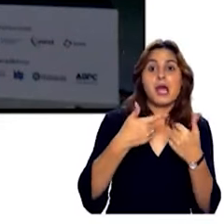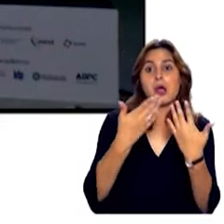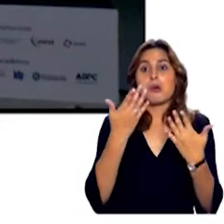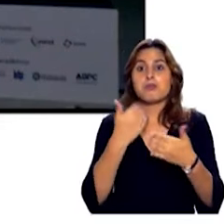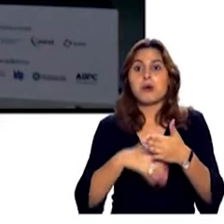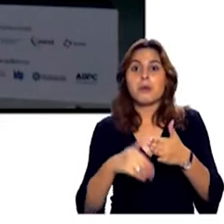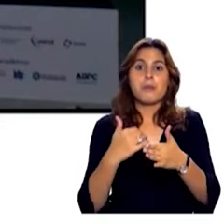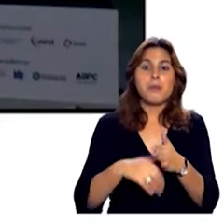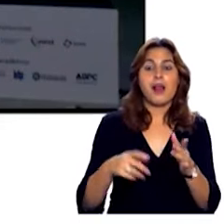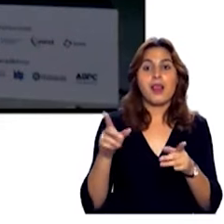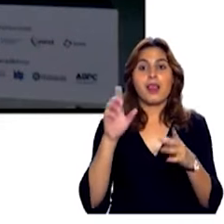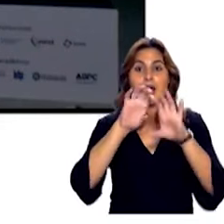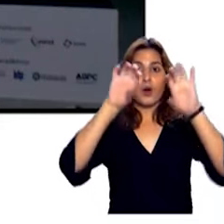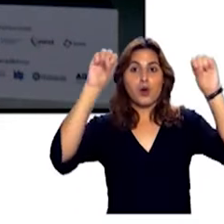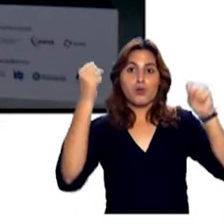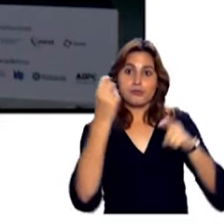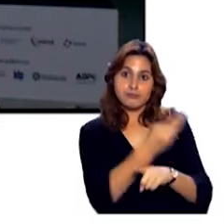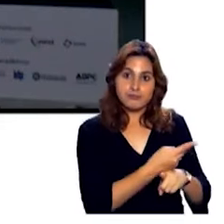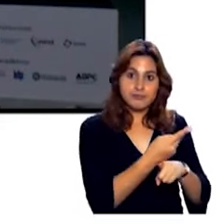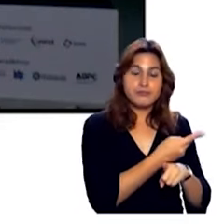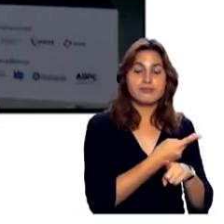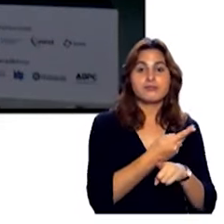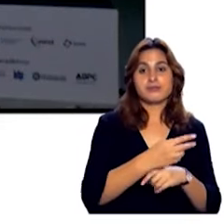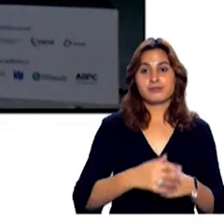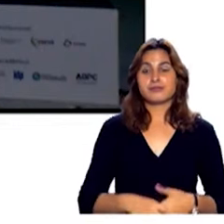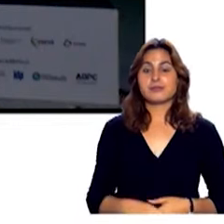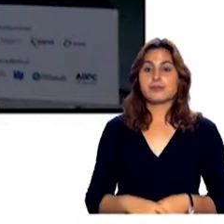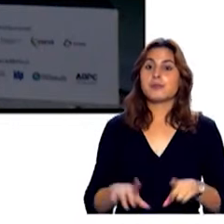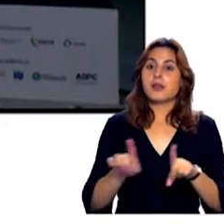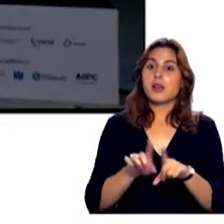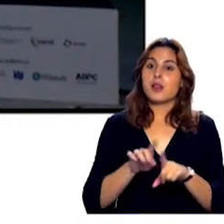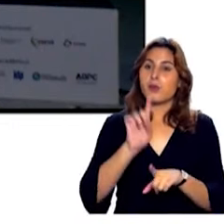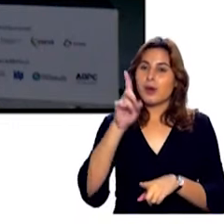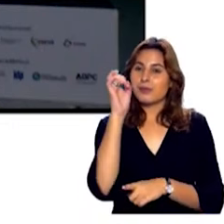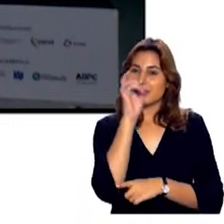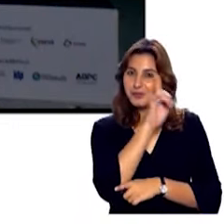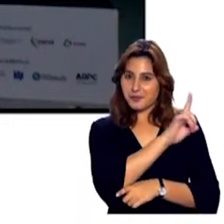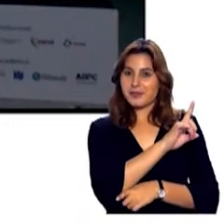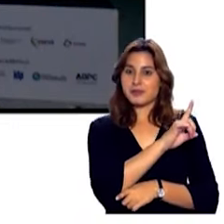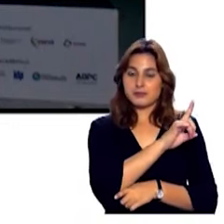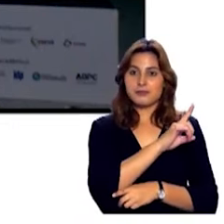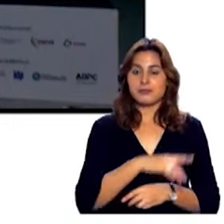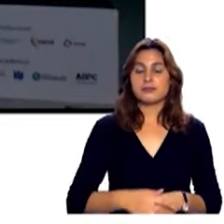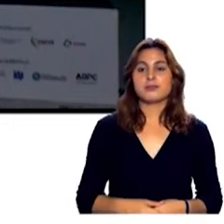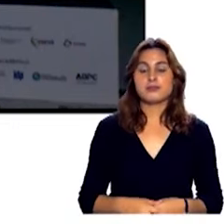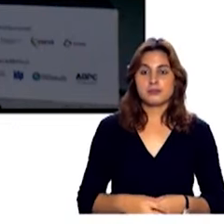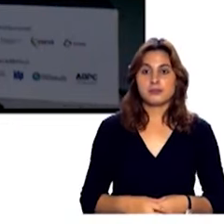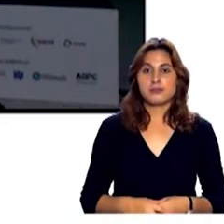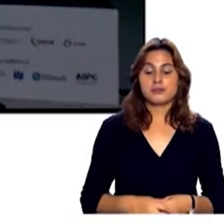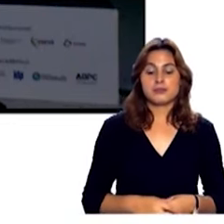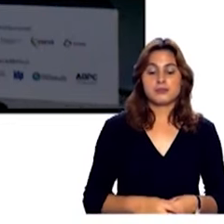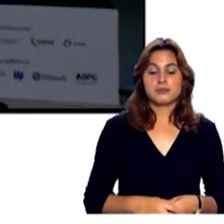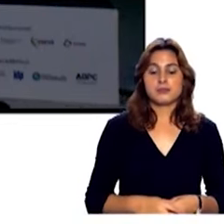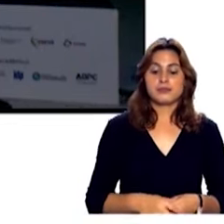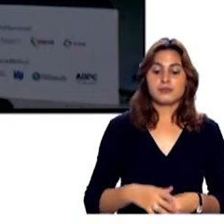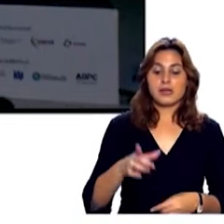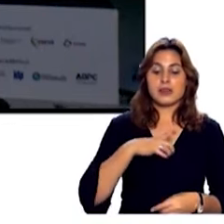cassazione in realtà la prima questione molto difficile e infatti penso che Sia